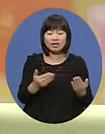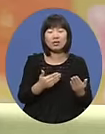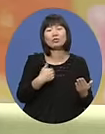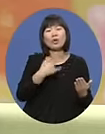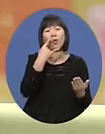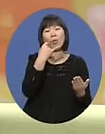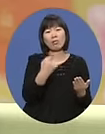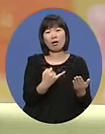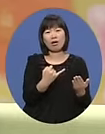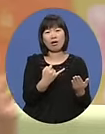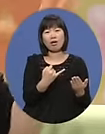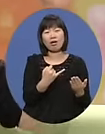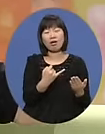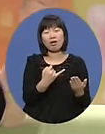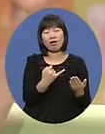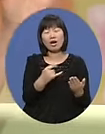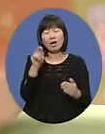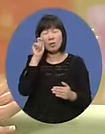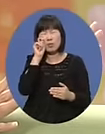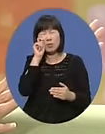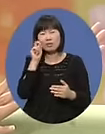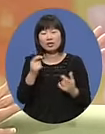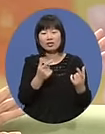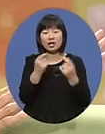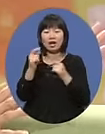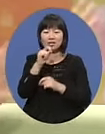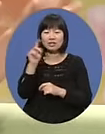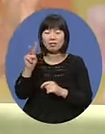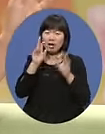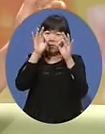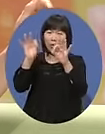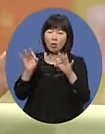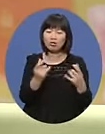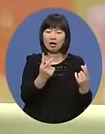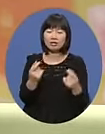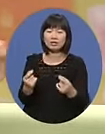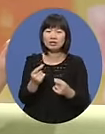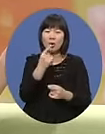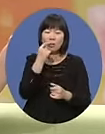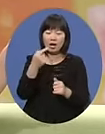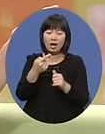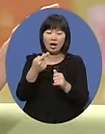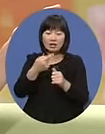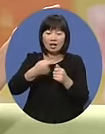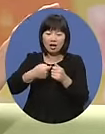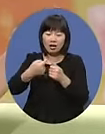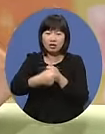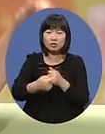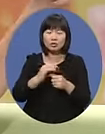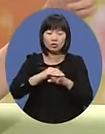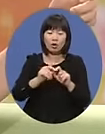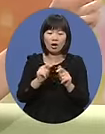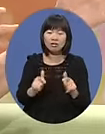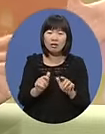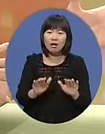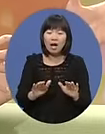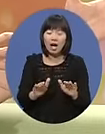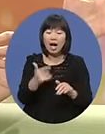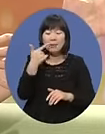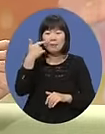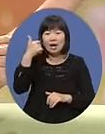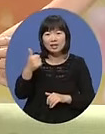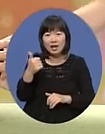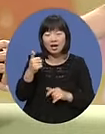저희 엄마예요. 그 고모들은 전부 TV를 보고 같이 엄마가 깎아준 과일을 그냥 같이